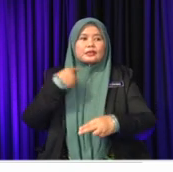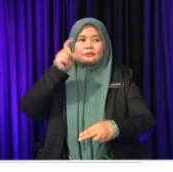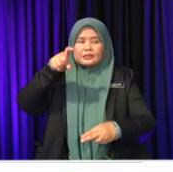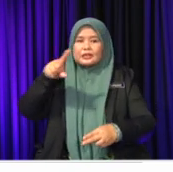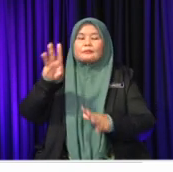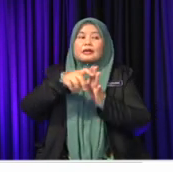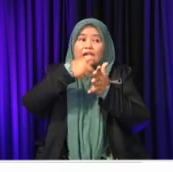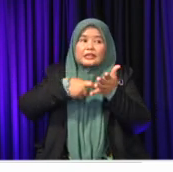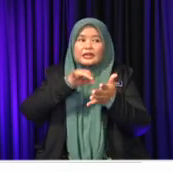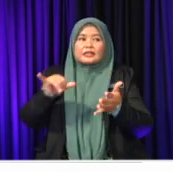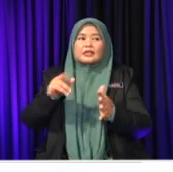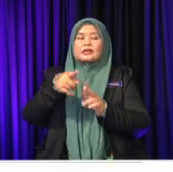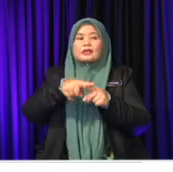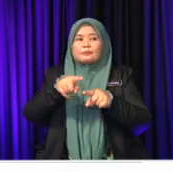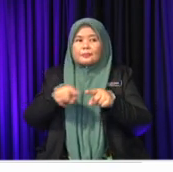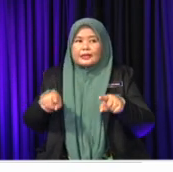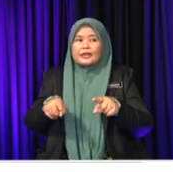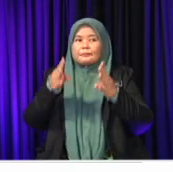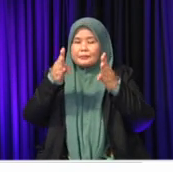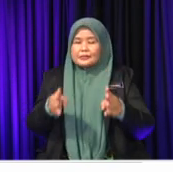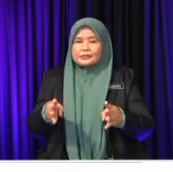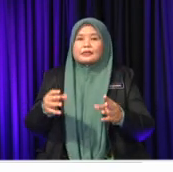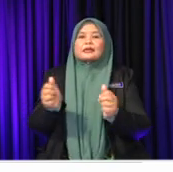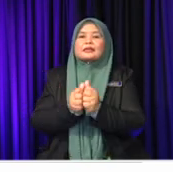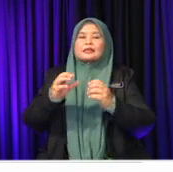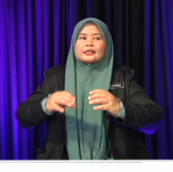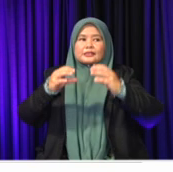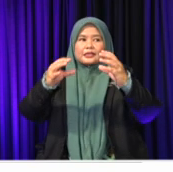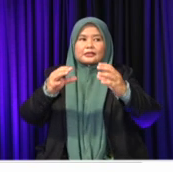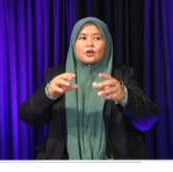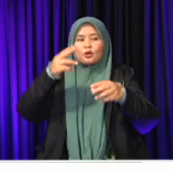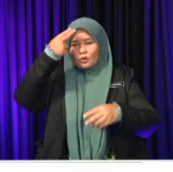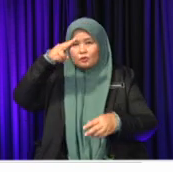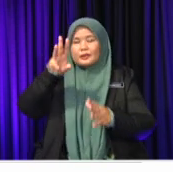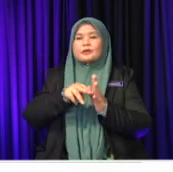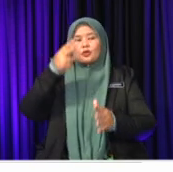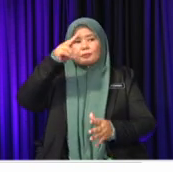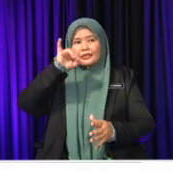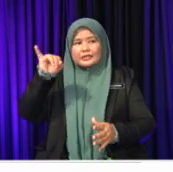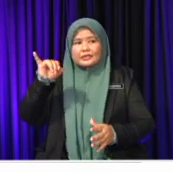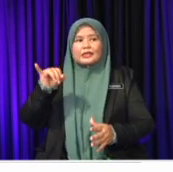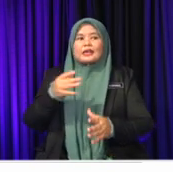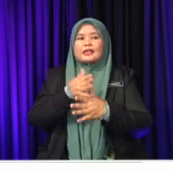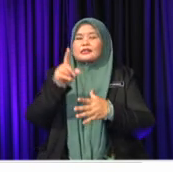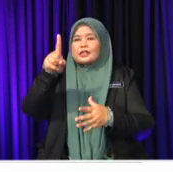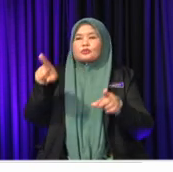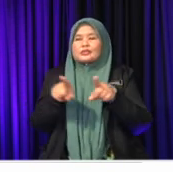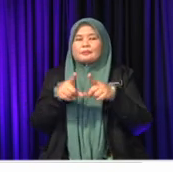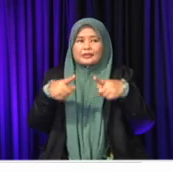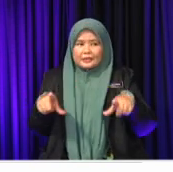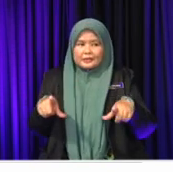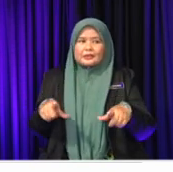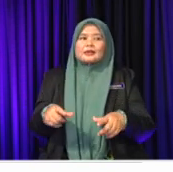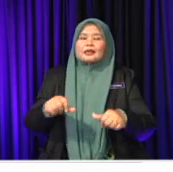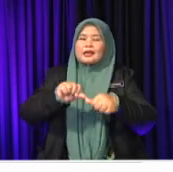mestilah menghargai kepebagaian bangsa dengan cara hormat menghormati antar satu sama